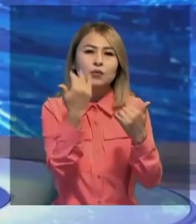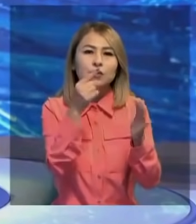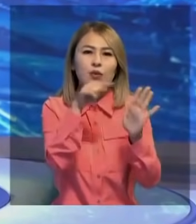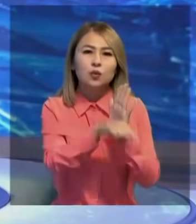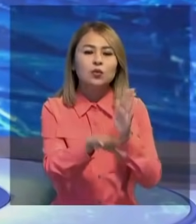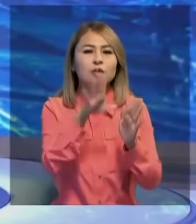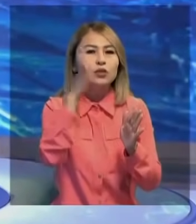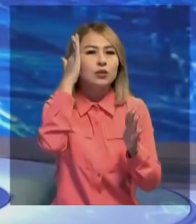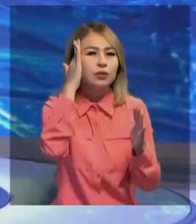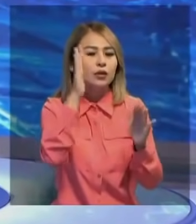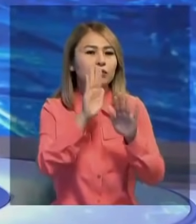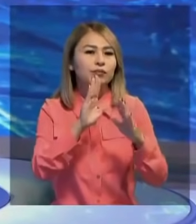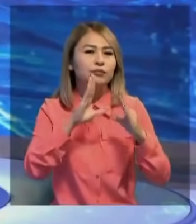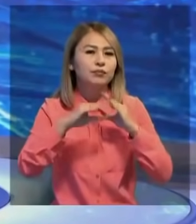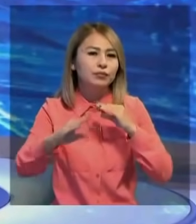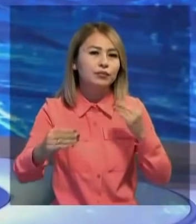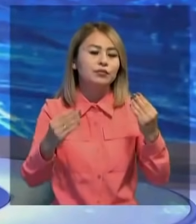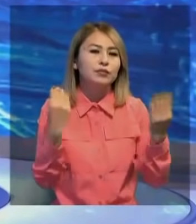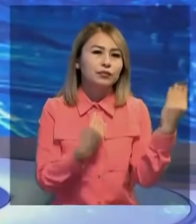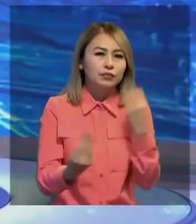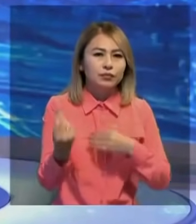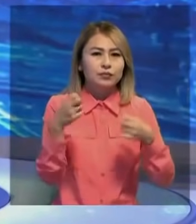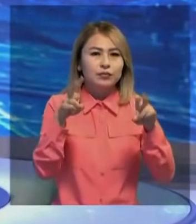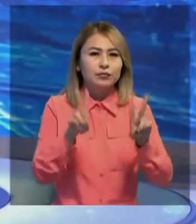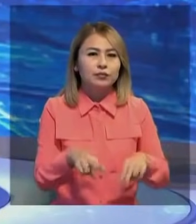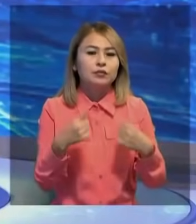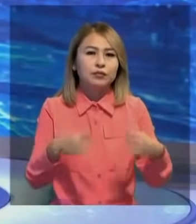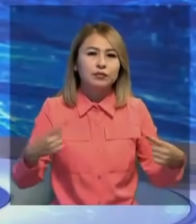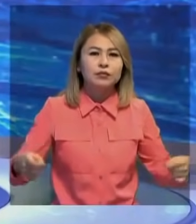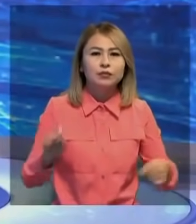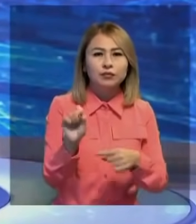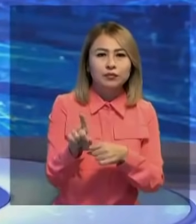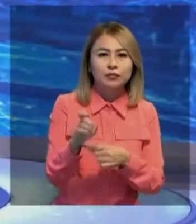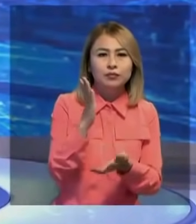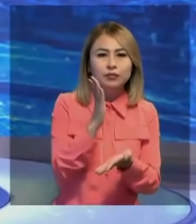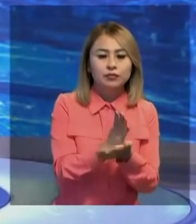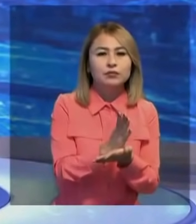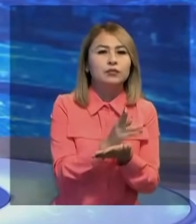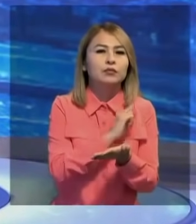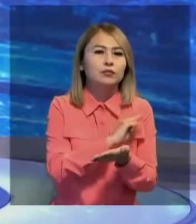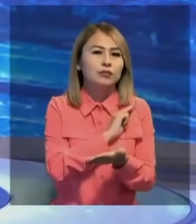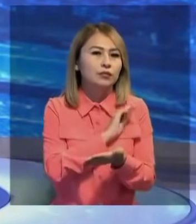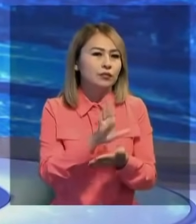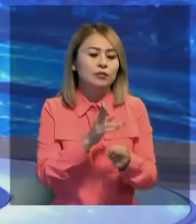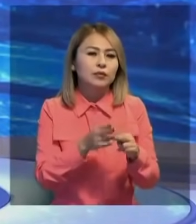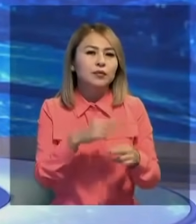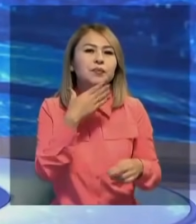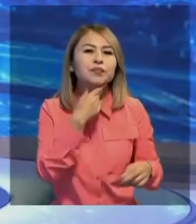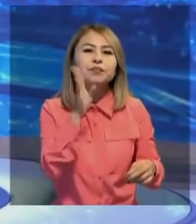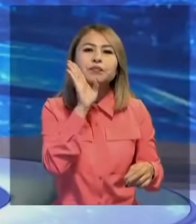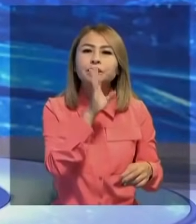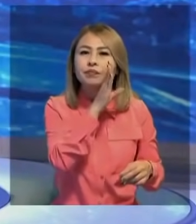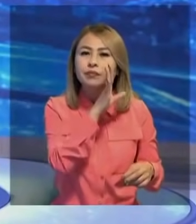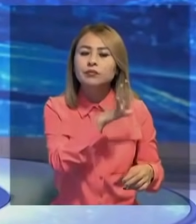Қазірдің өзінде төсек жабдықтары, арнайы киімдерге, көрпе сияқты бұйымдарға тапсырыстар түсіп, бұрын жұмыссыз отырған